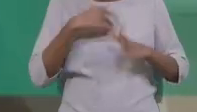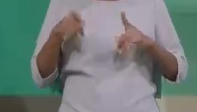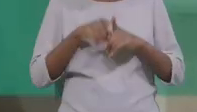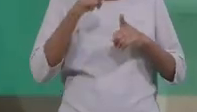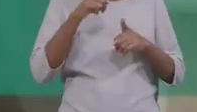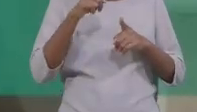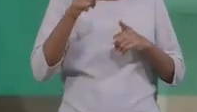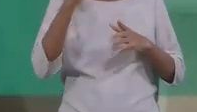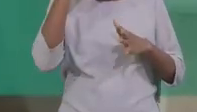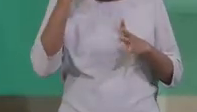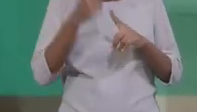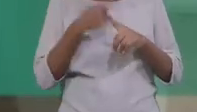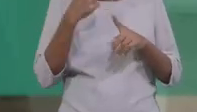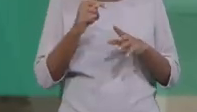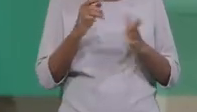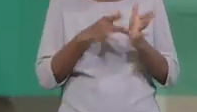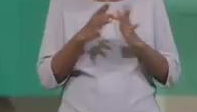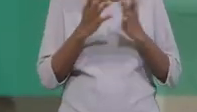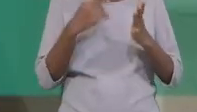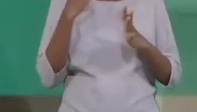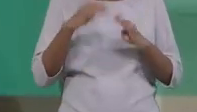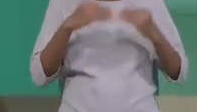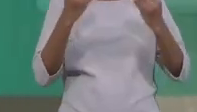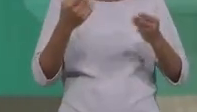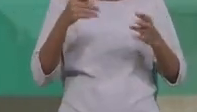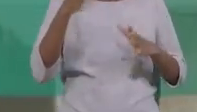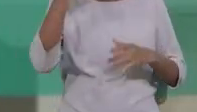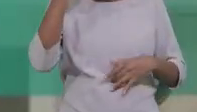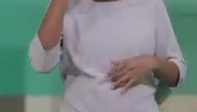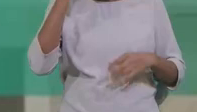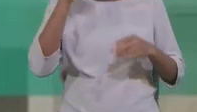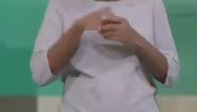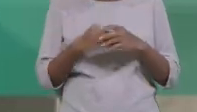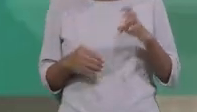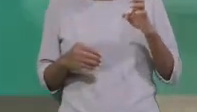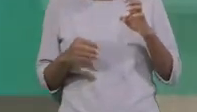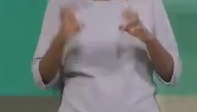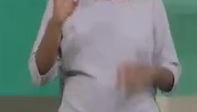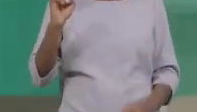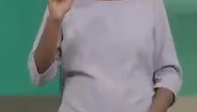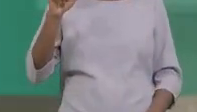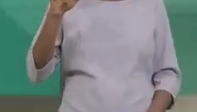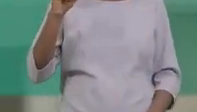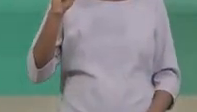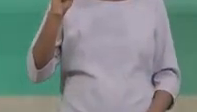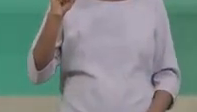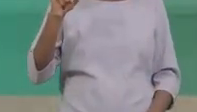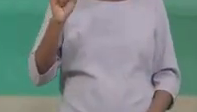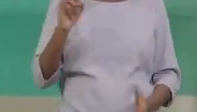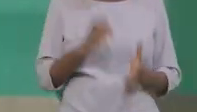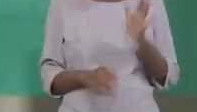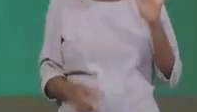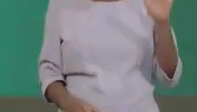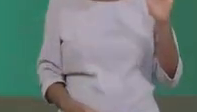Et tu dois savoir qui donne la maladie dans les Écritures. En Exode